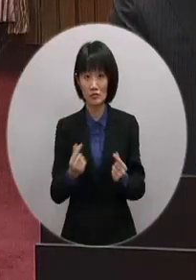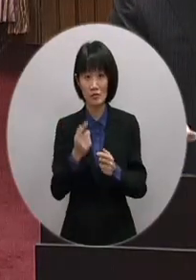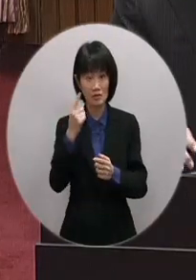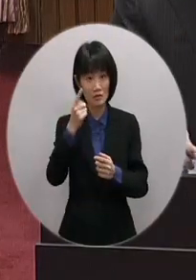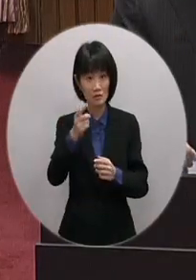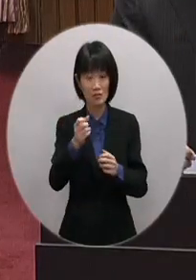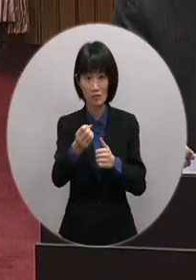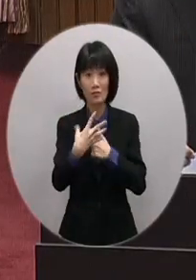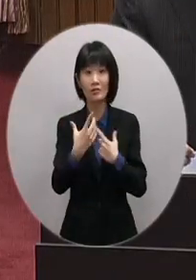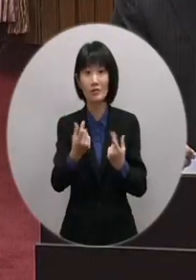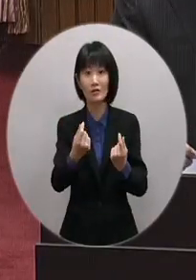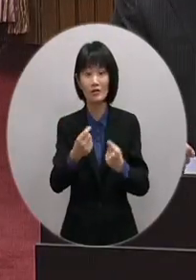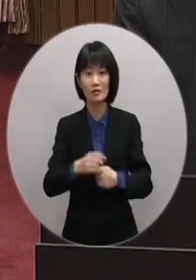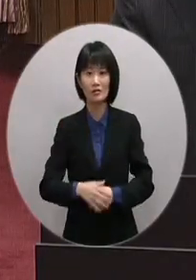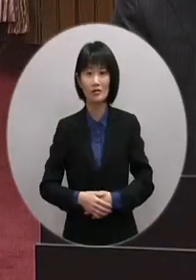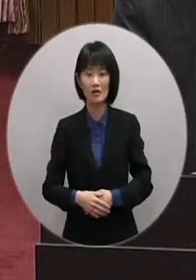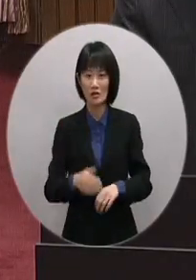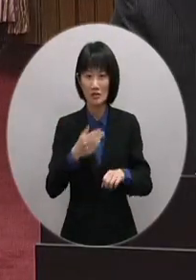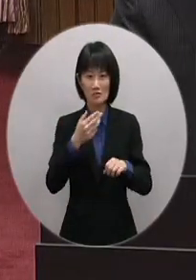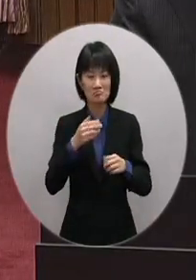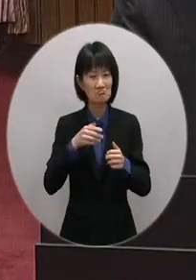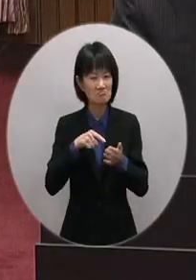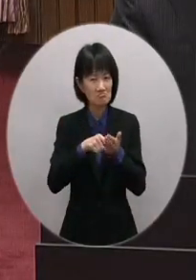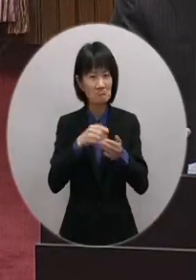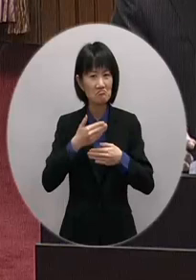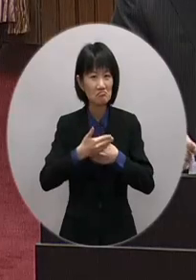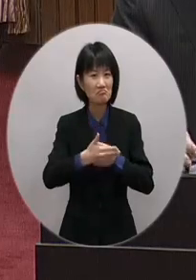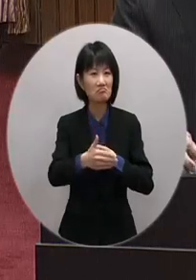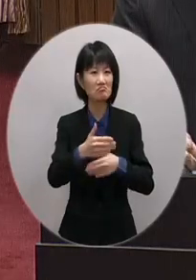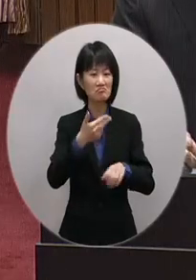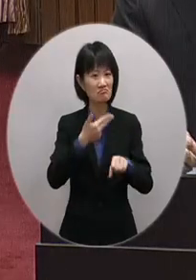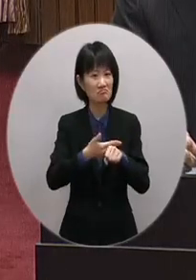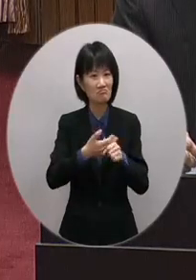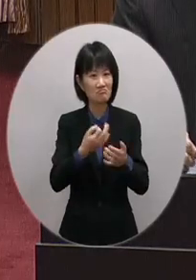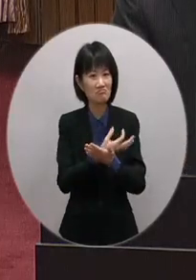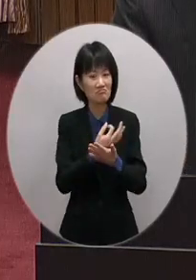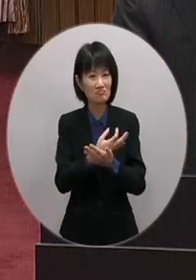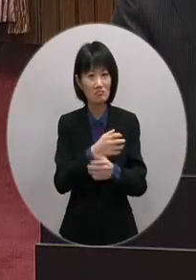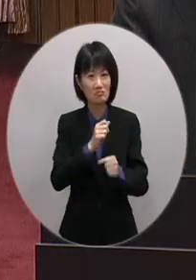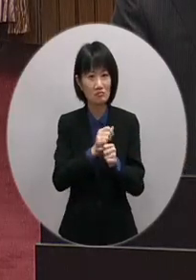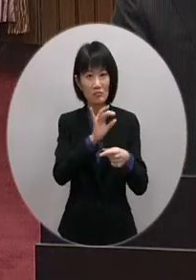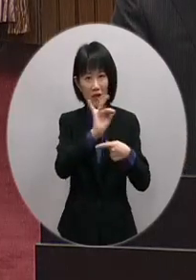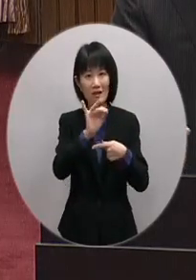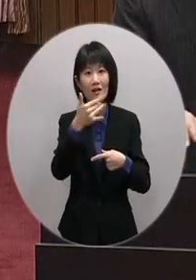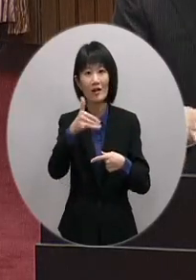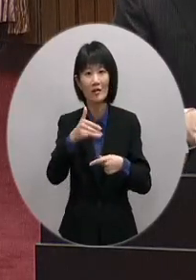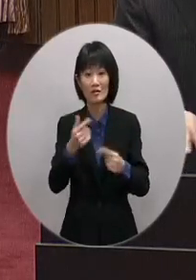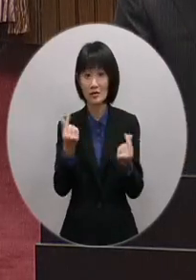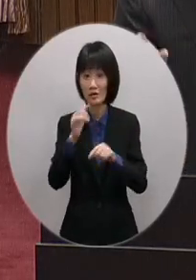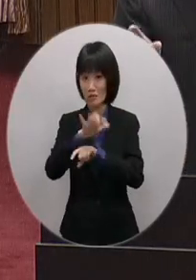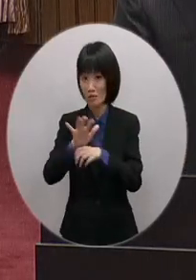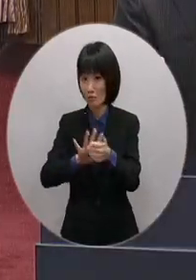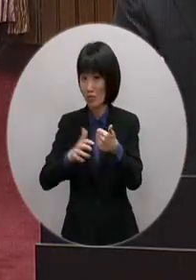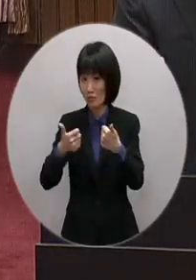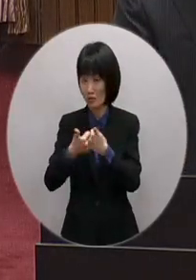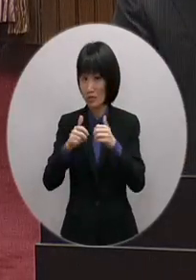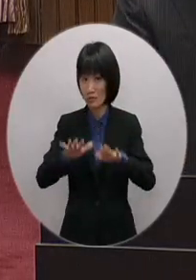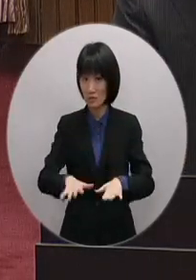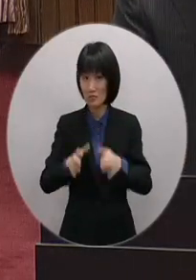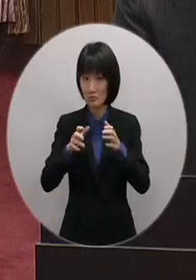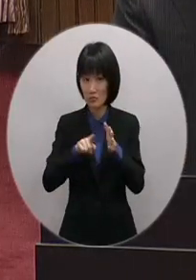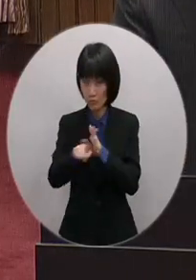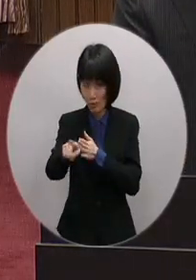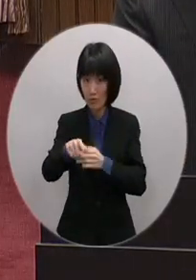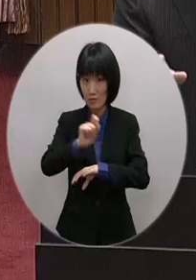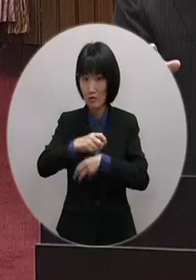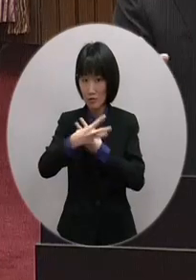来的技术性这个执行面的部分还没有到位。不过我们比如说农委会的部分，我们已经成立的专案